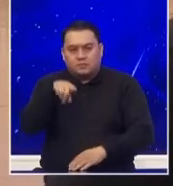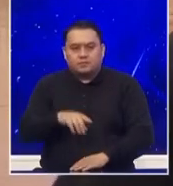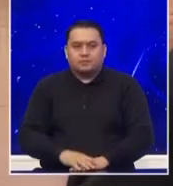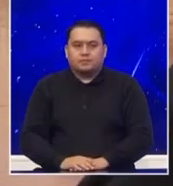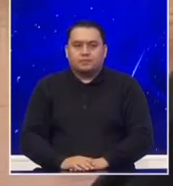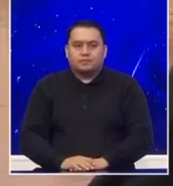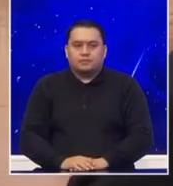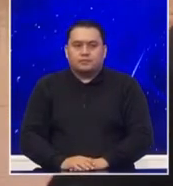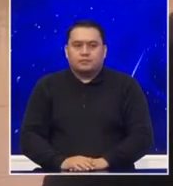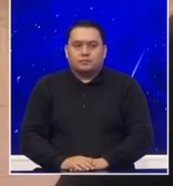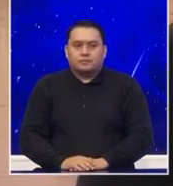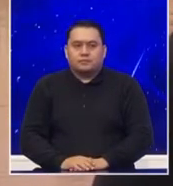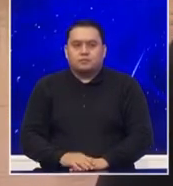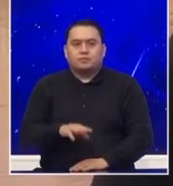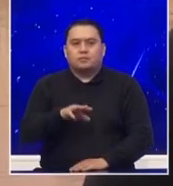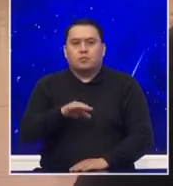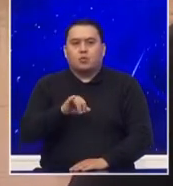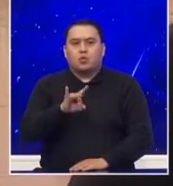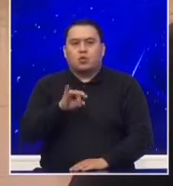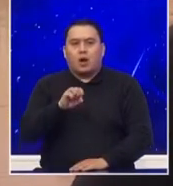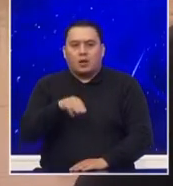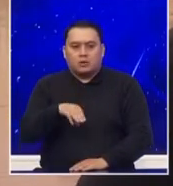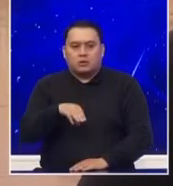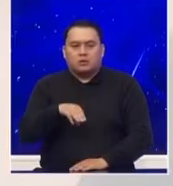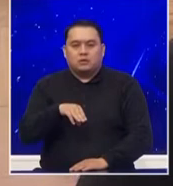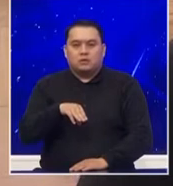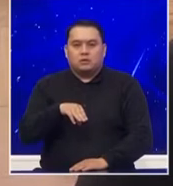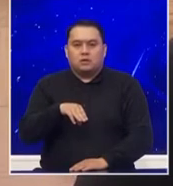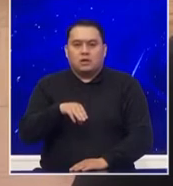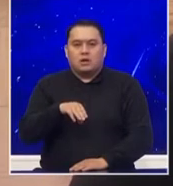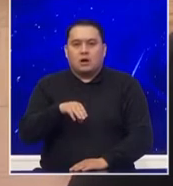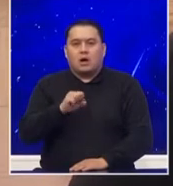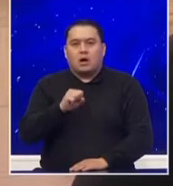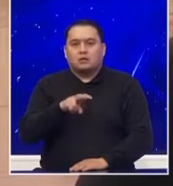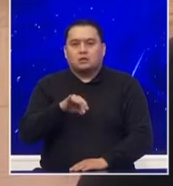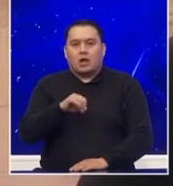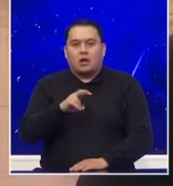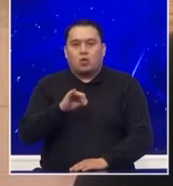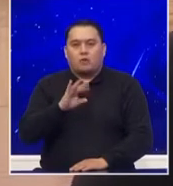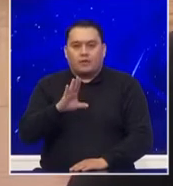Мұратұлына, сосын Ахметов Қарпұлда бар, Қазақстан чемпионы, сосын Асланов бар.